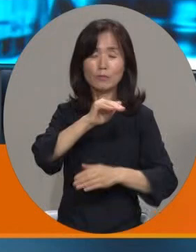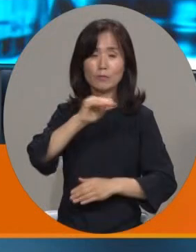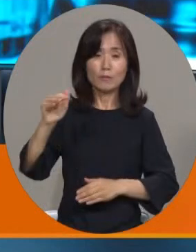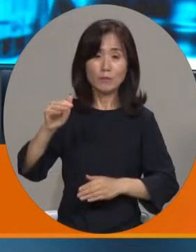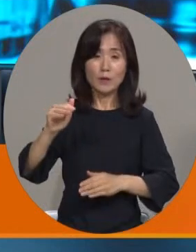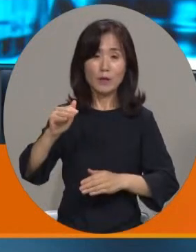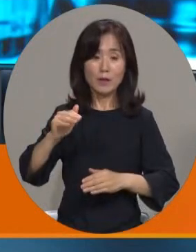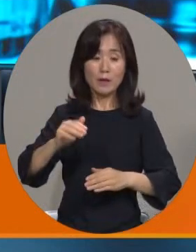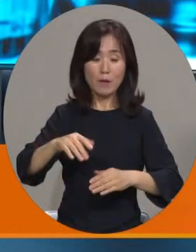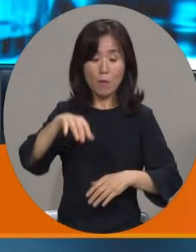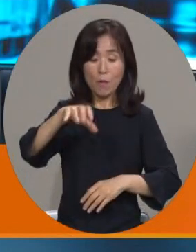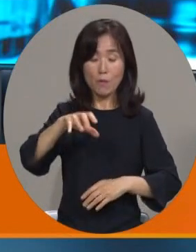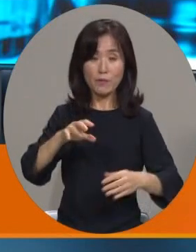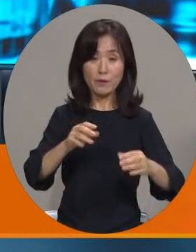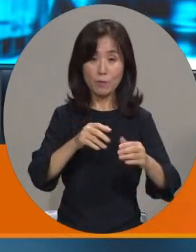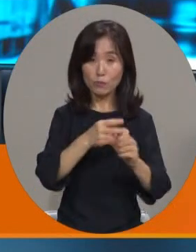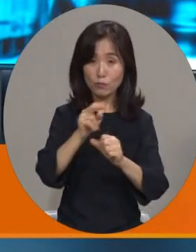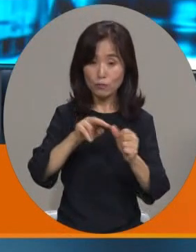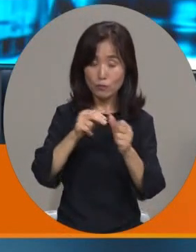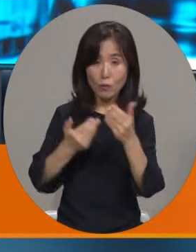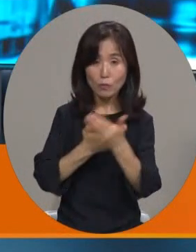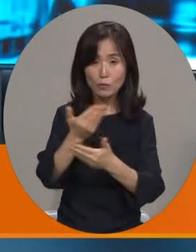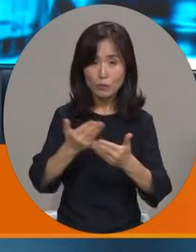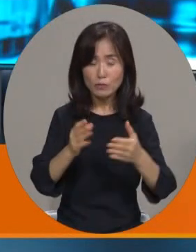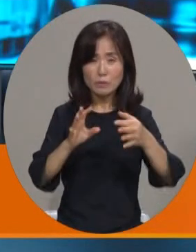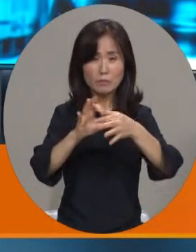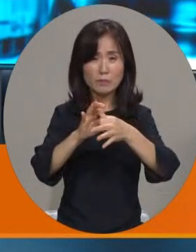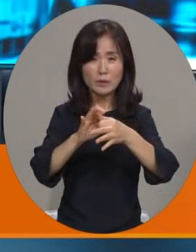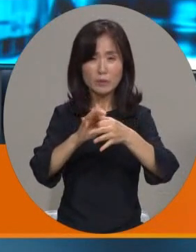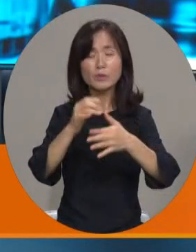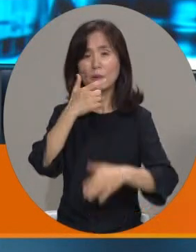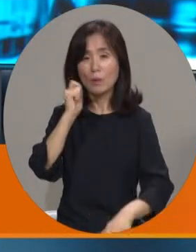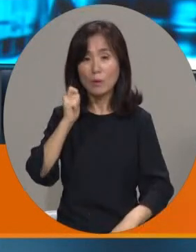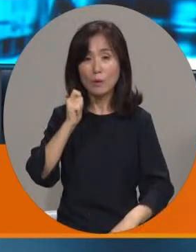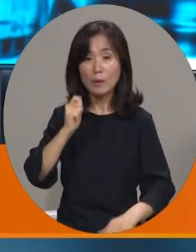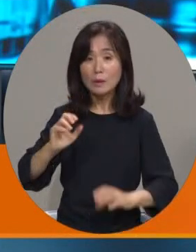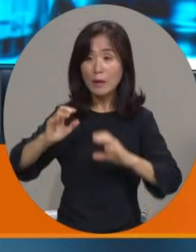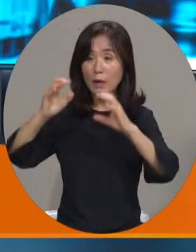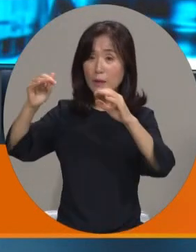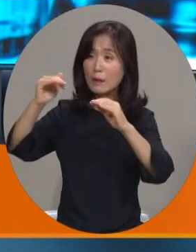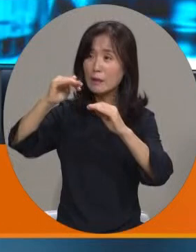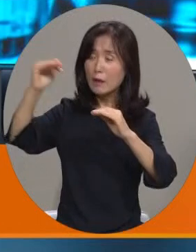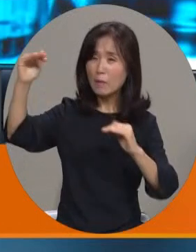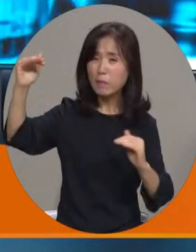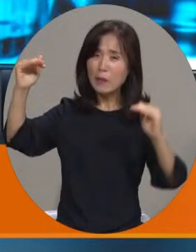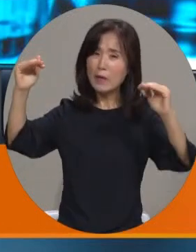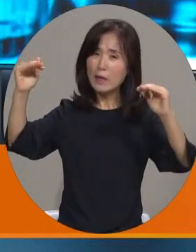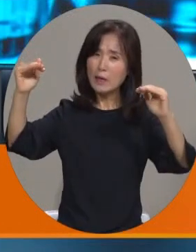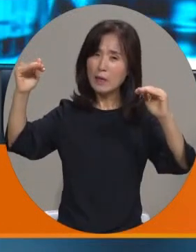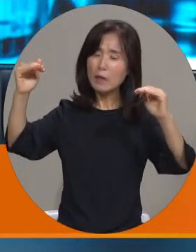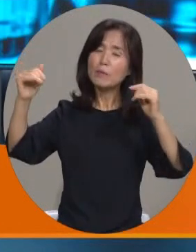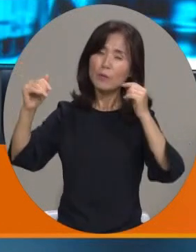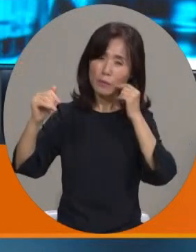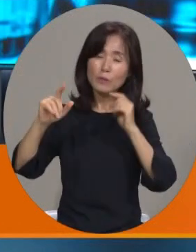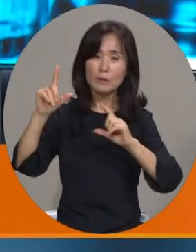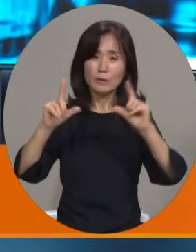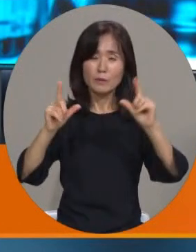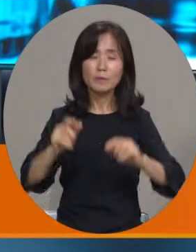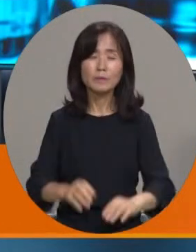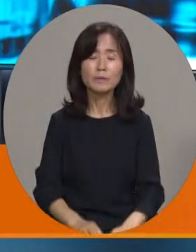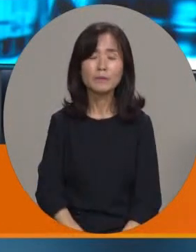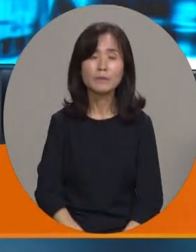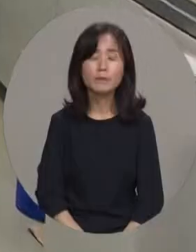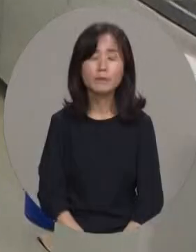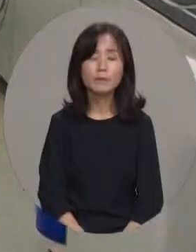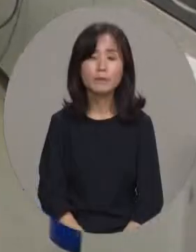경우가 드문 것으로 나타났는데요이는 세계적인 추세를 못 따라간다는 지적입니다 송성환 기자의 보도입니다